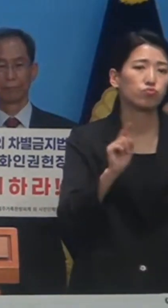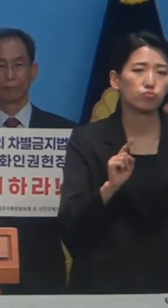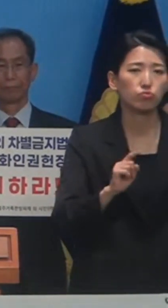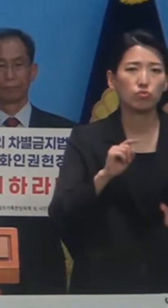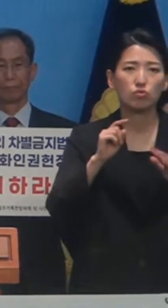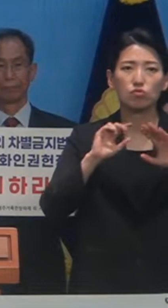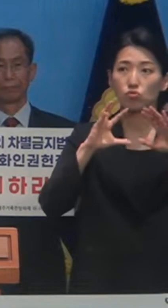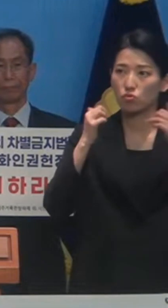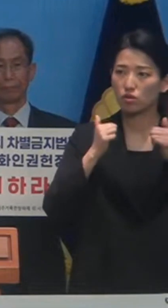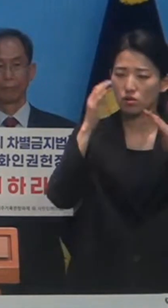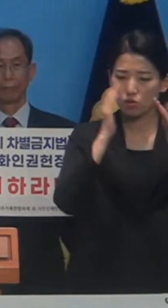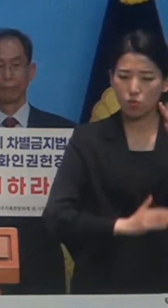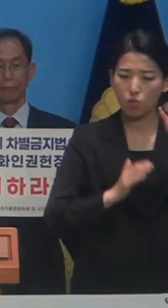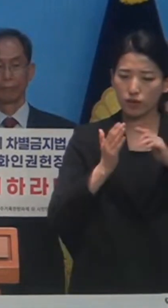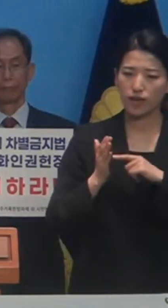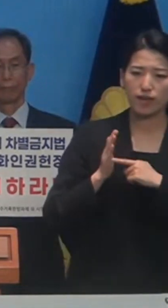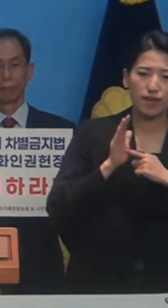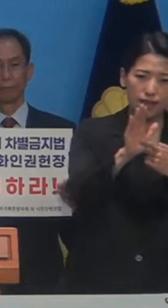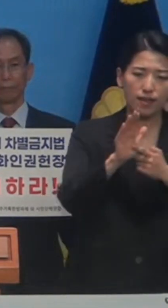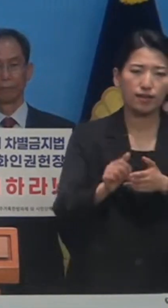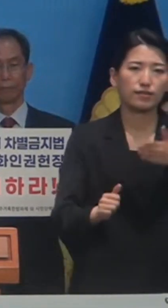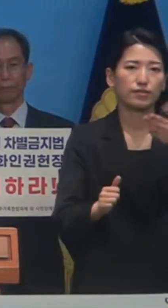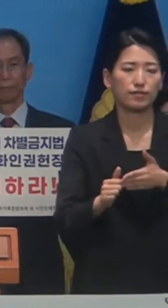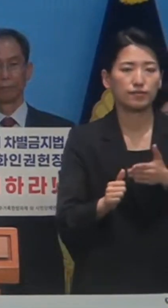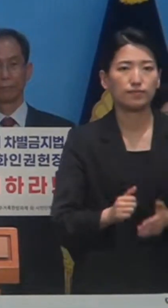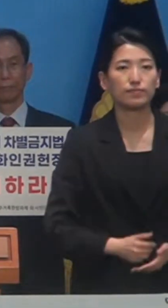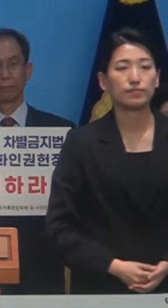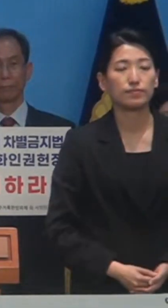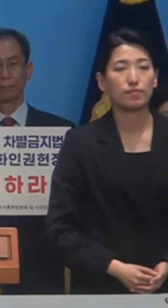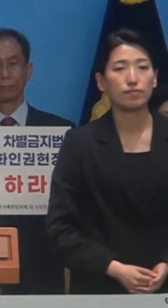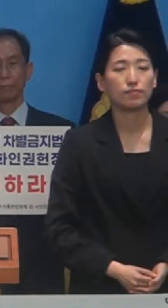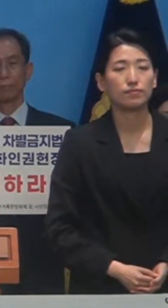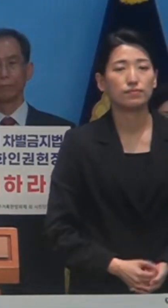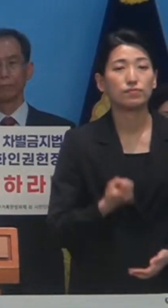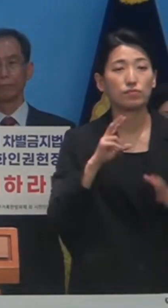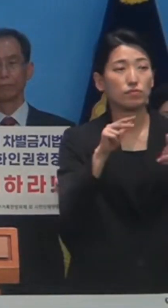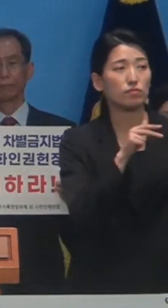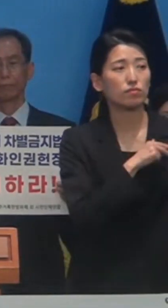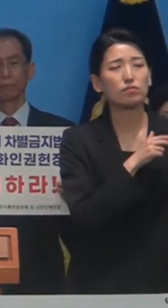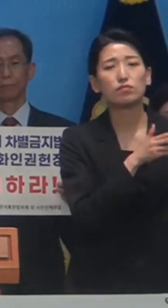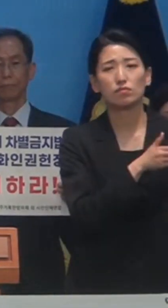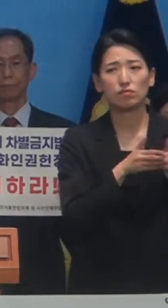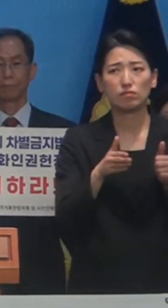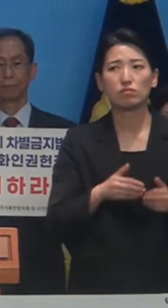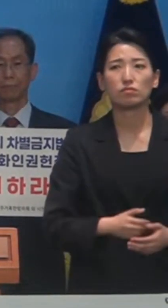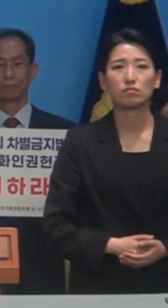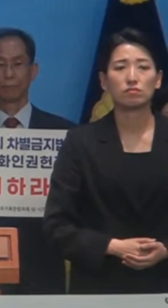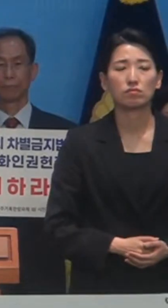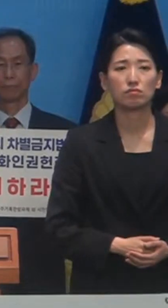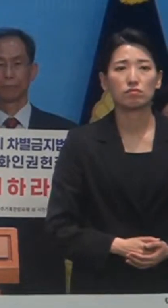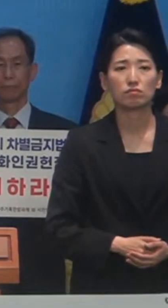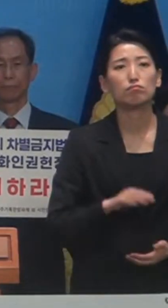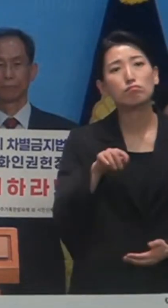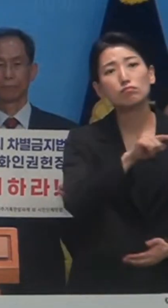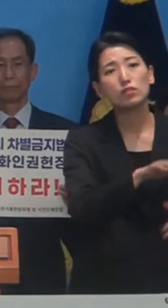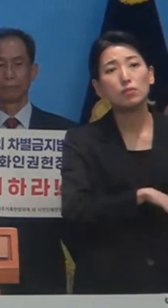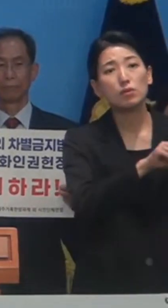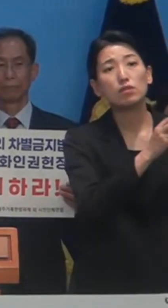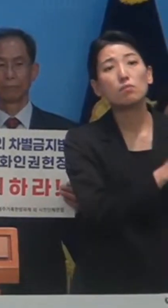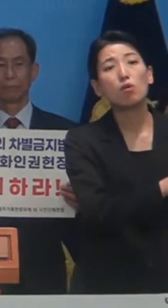검토를 착수해 주십시오. 또한 국회의원님께 말씀드립니다. 역차별